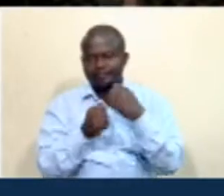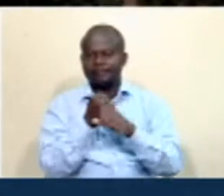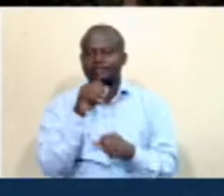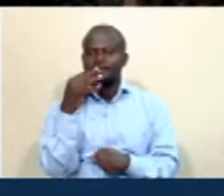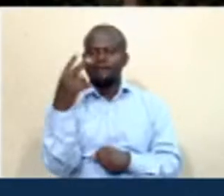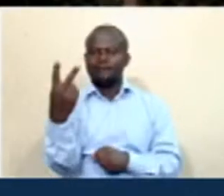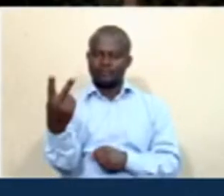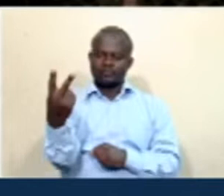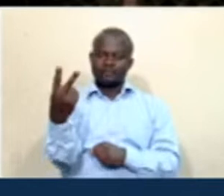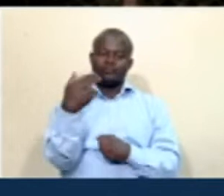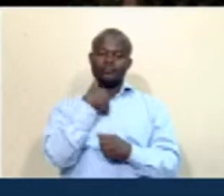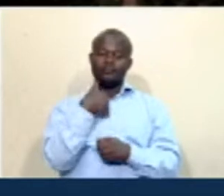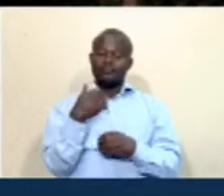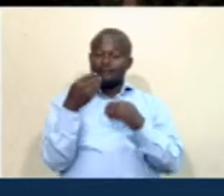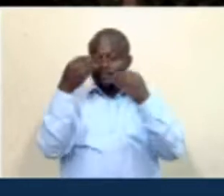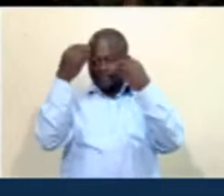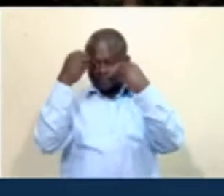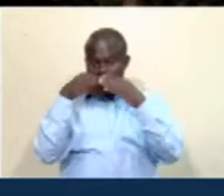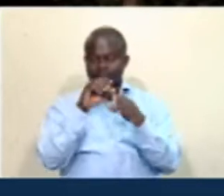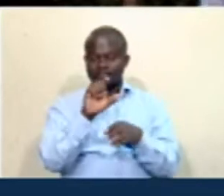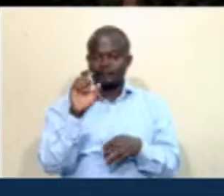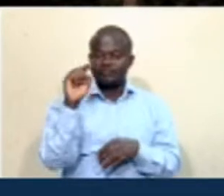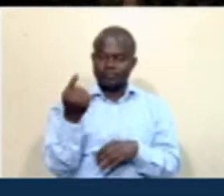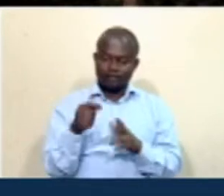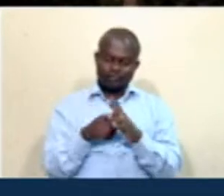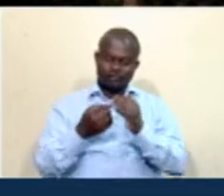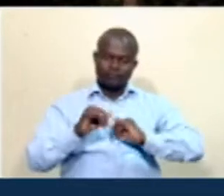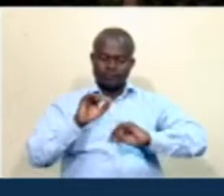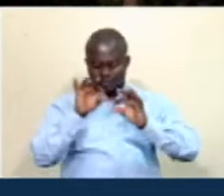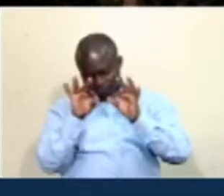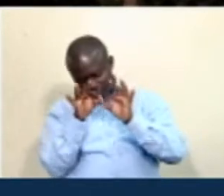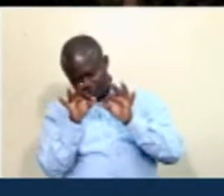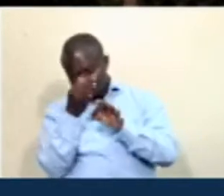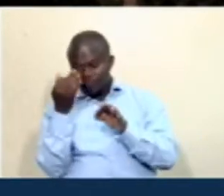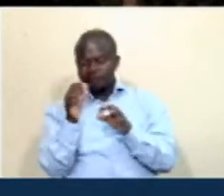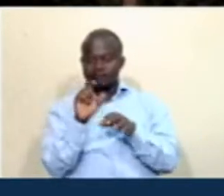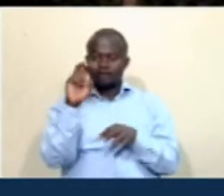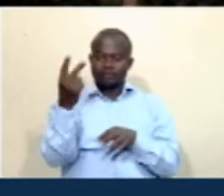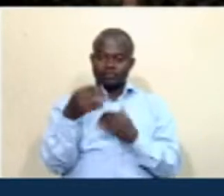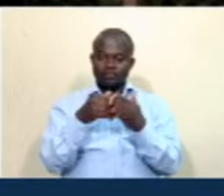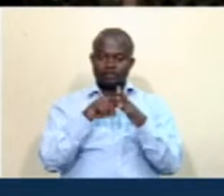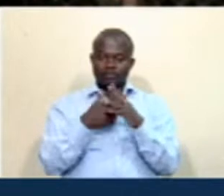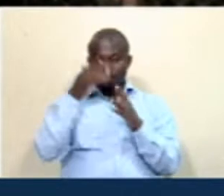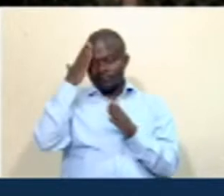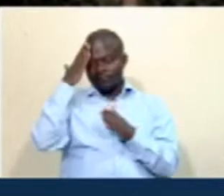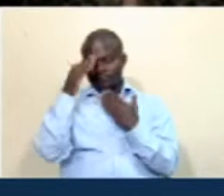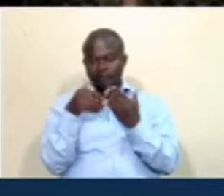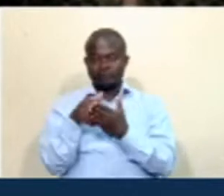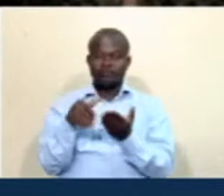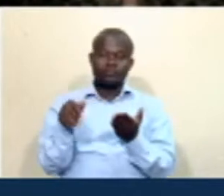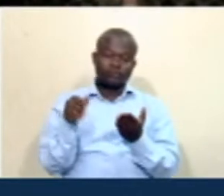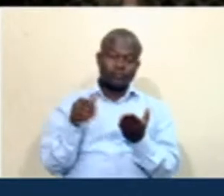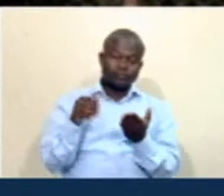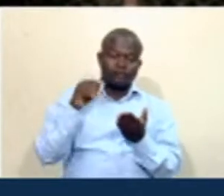mfite. Baratwigisha icumweru kimwe ntangira gushyiramo urudodo mu mashini, icumweru cya kabiri ntangira kumenya uruziga